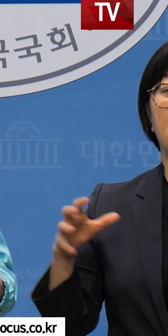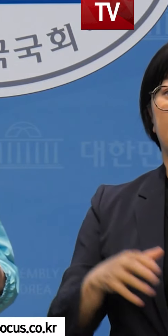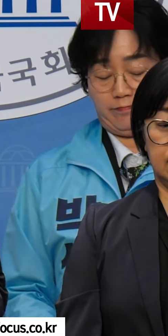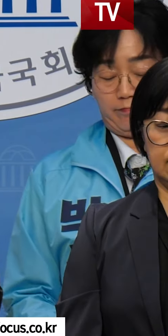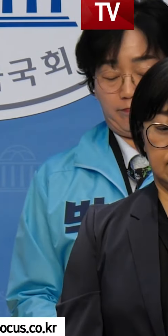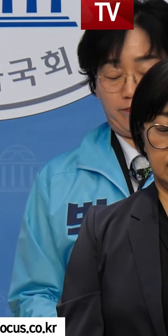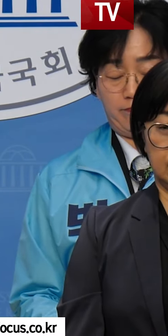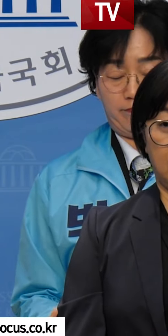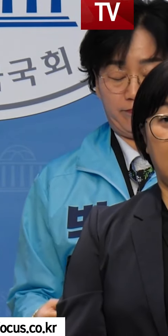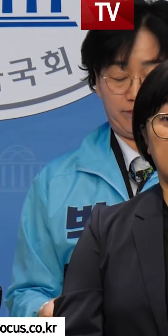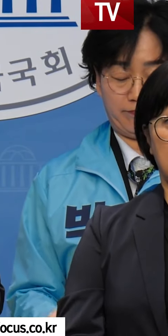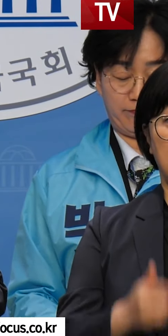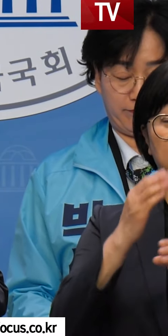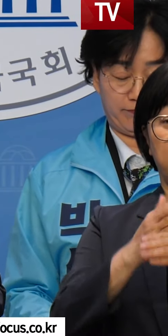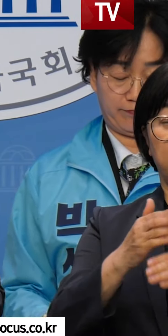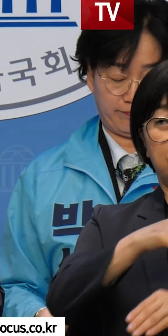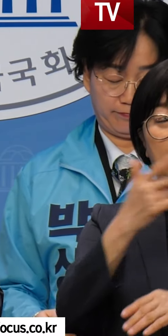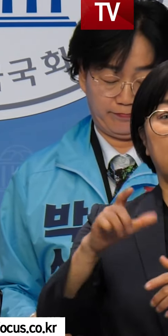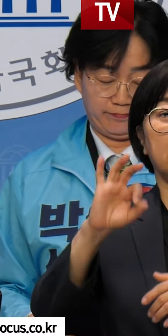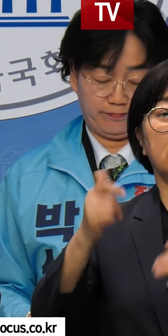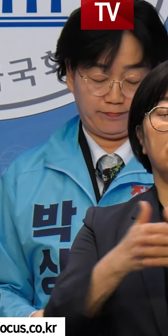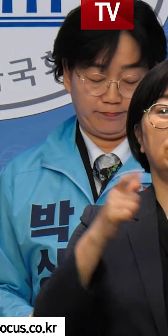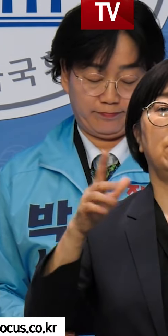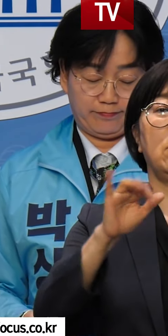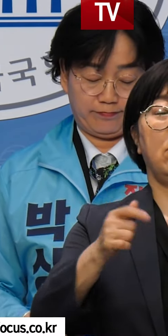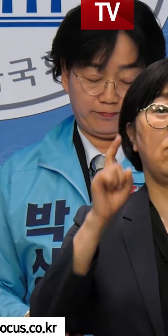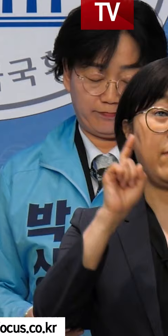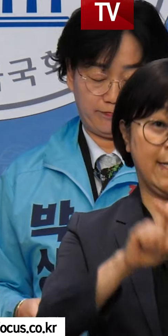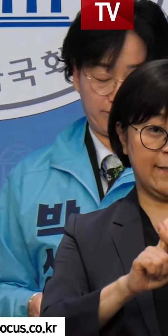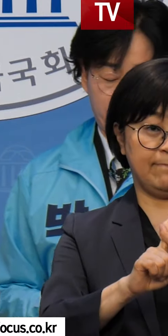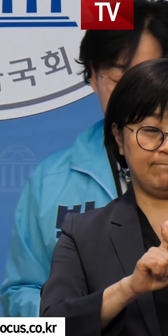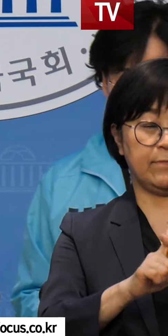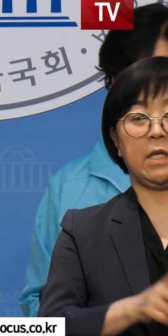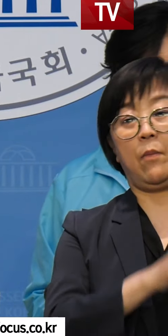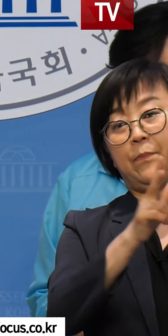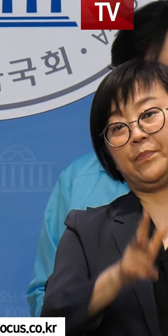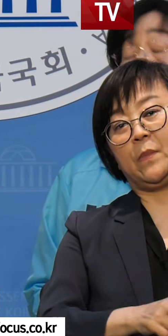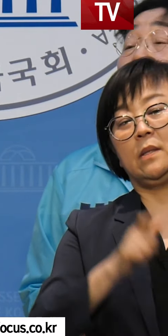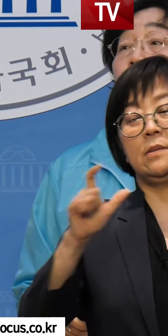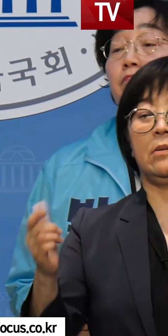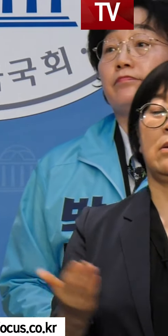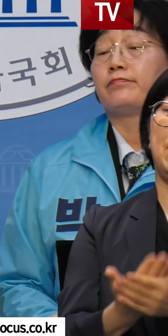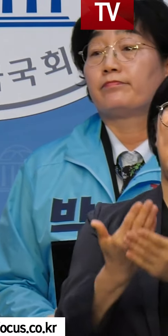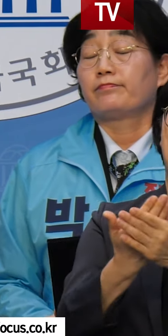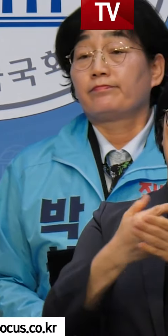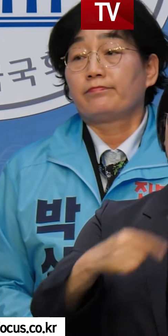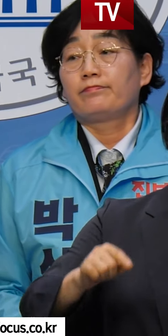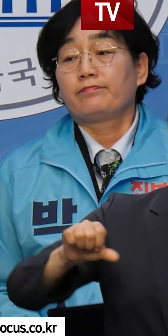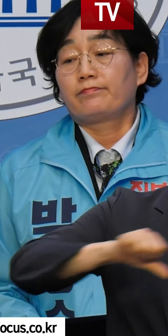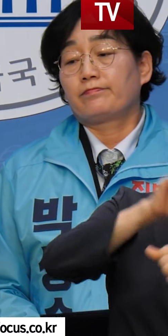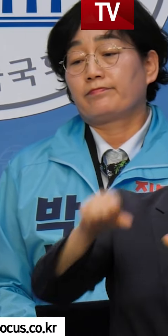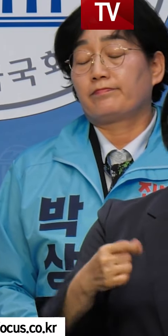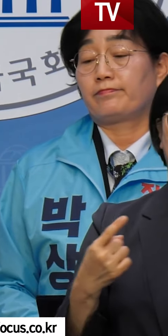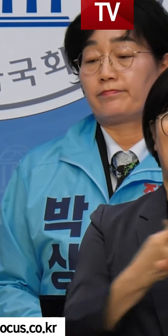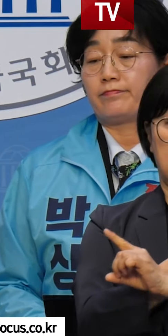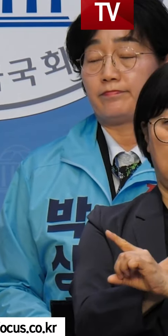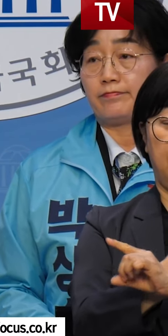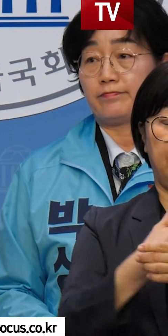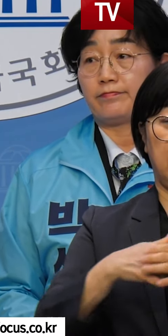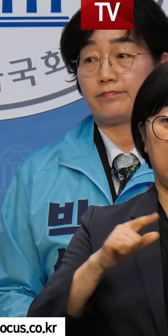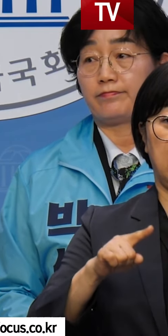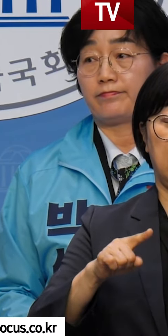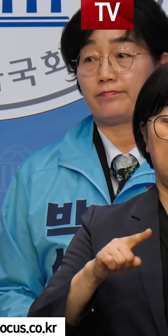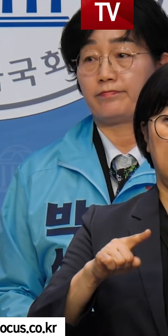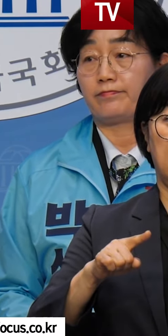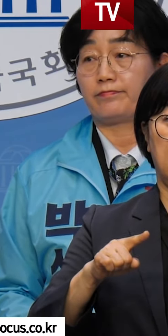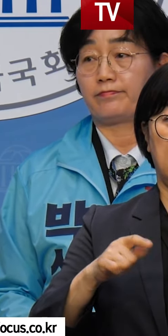모아간다. 3. 중구 성동구을 주민들의 관심 사업인 지역개발, 교육환경개선, 정주여건 개선을